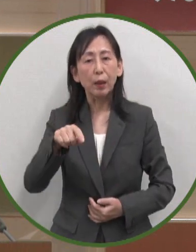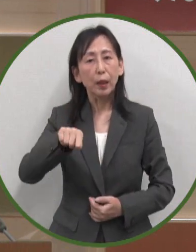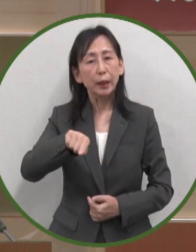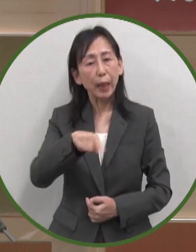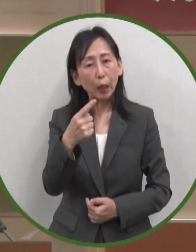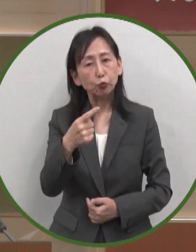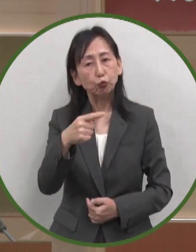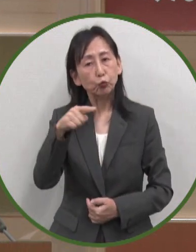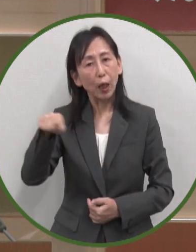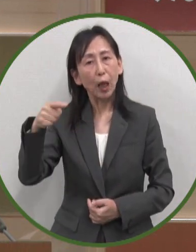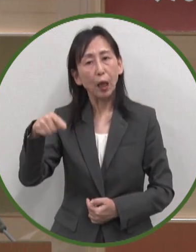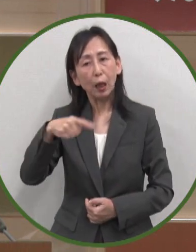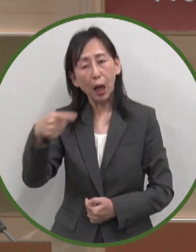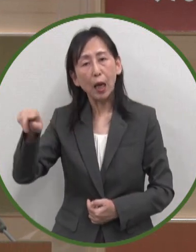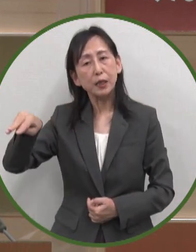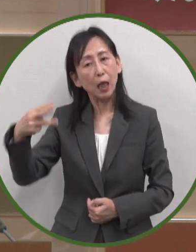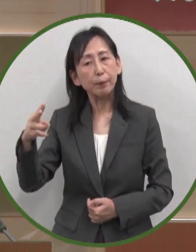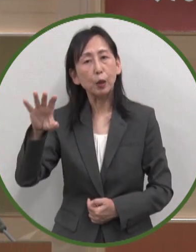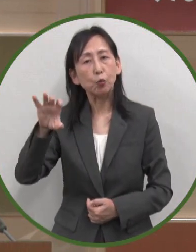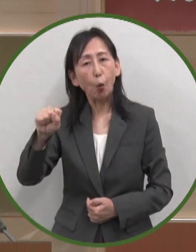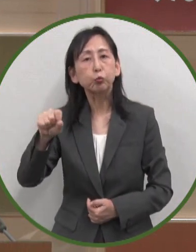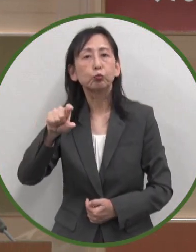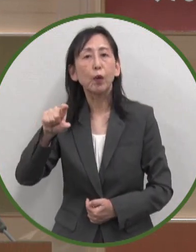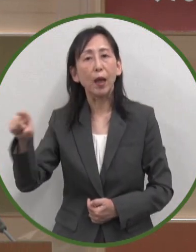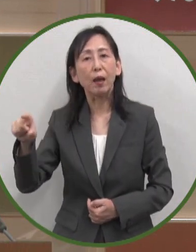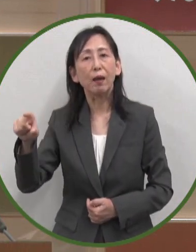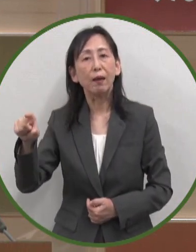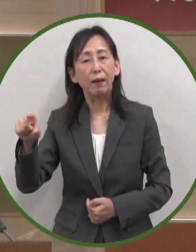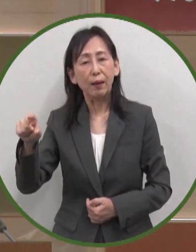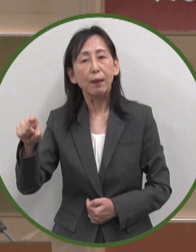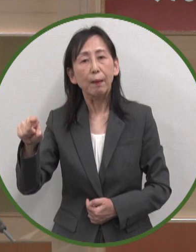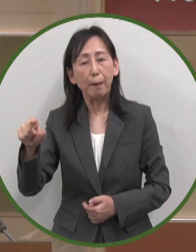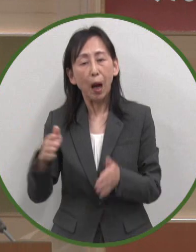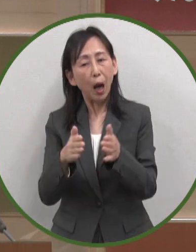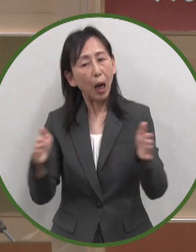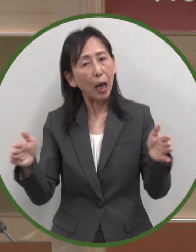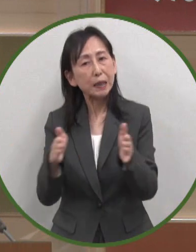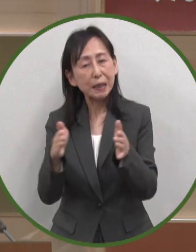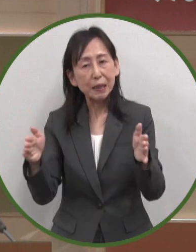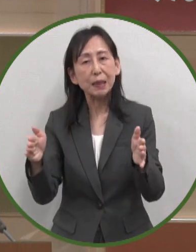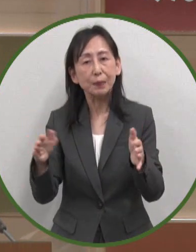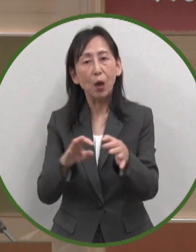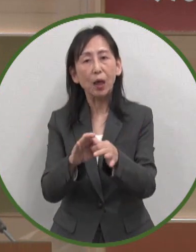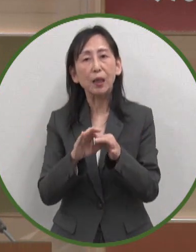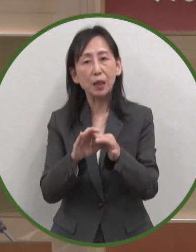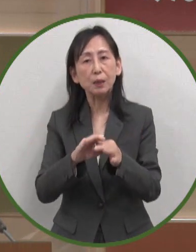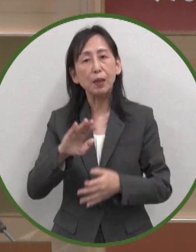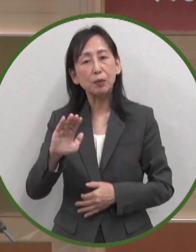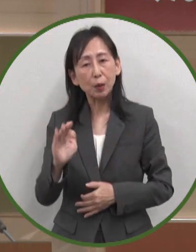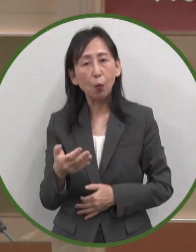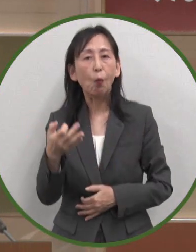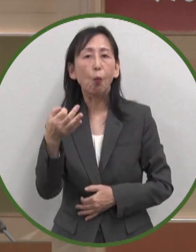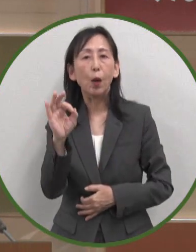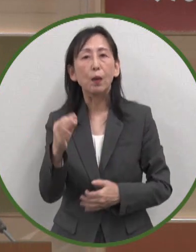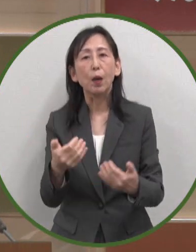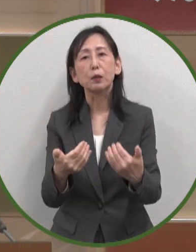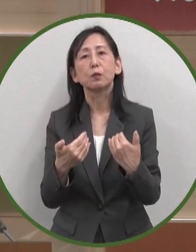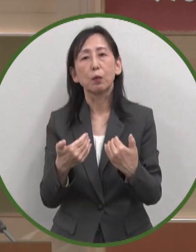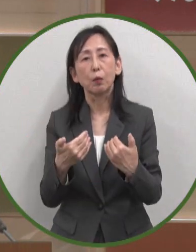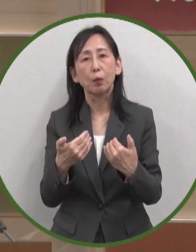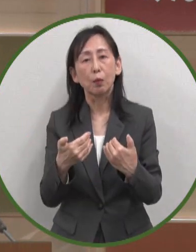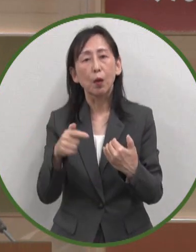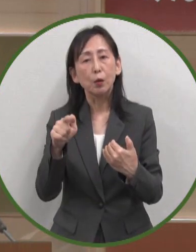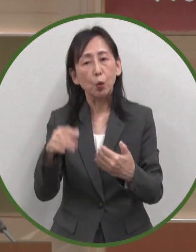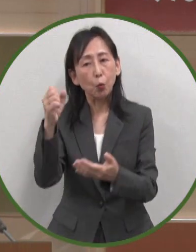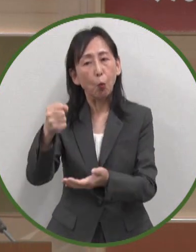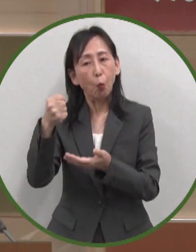数十億から300億ぐらい、まあ、範囲と期間にもよるんですけども、まあ、かかると思いますので、そういった